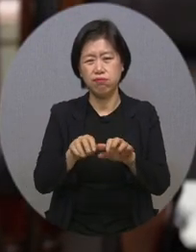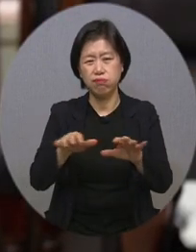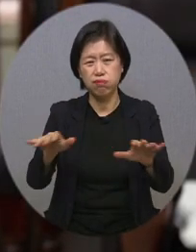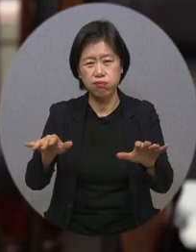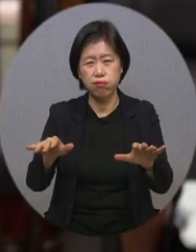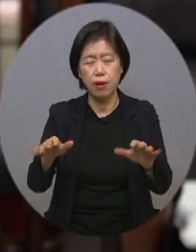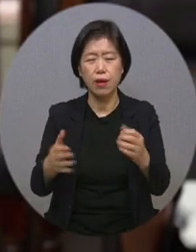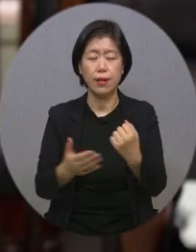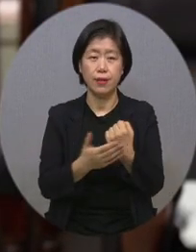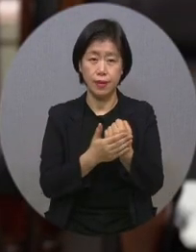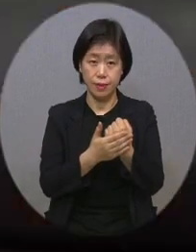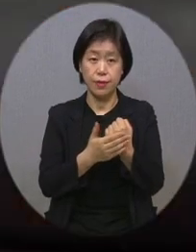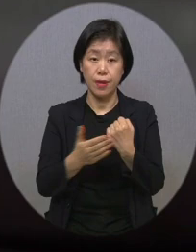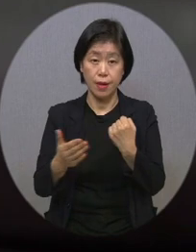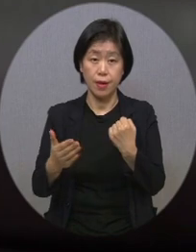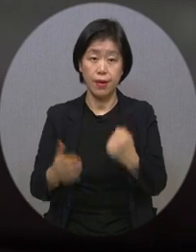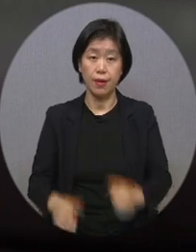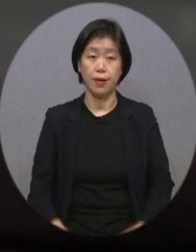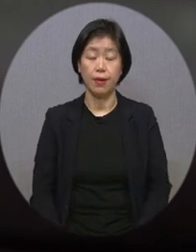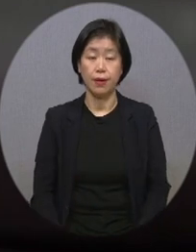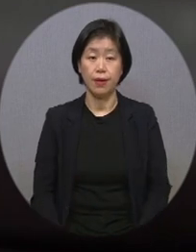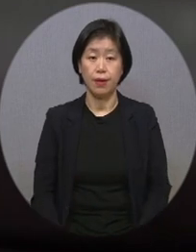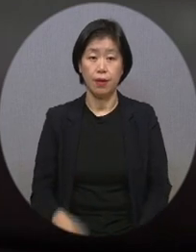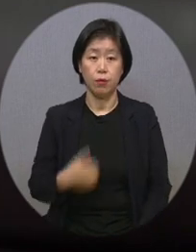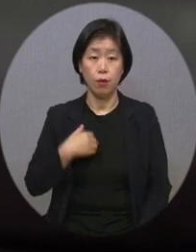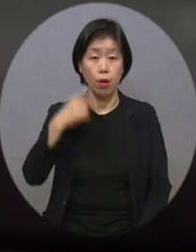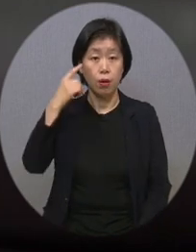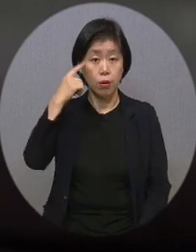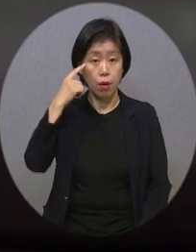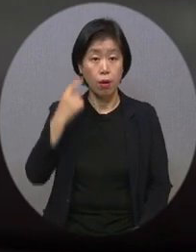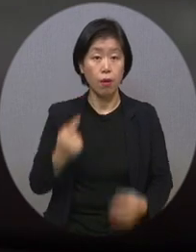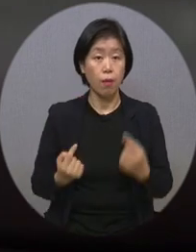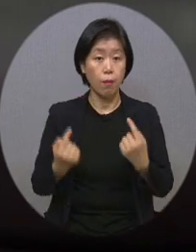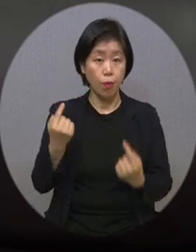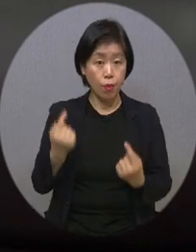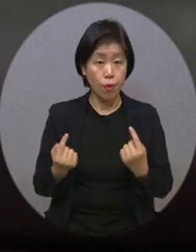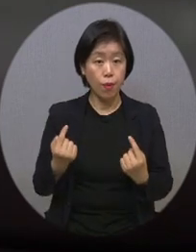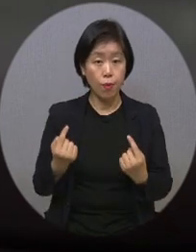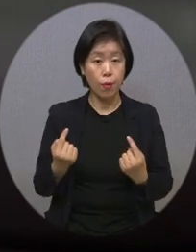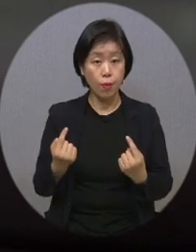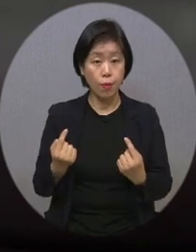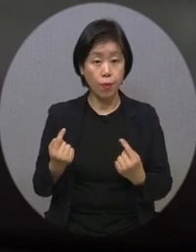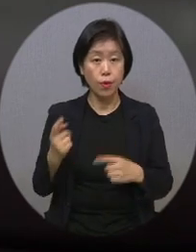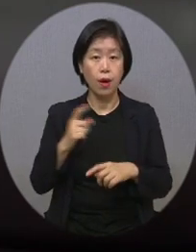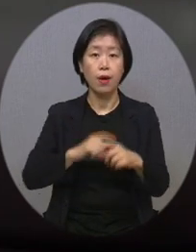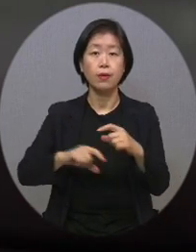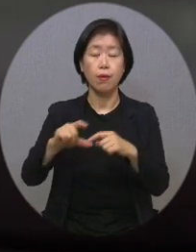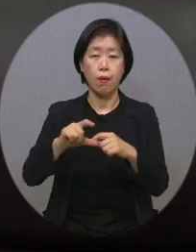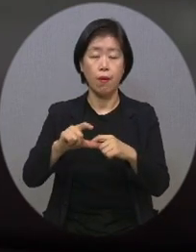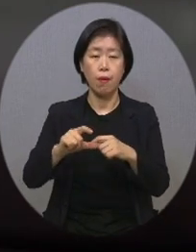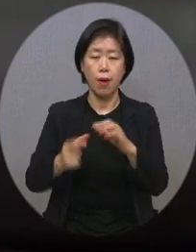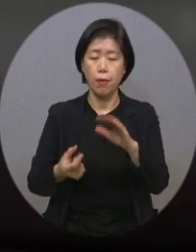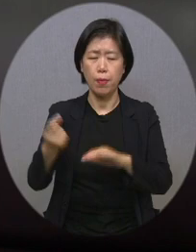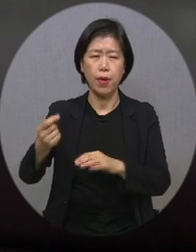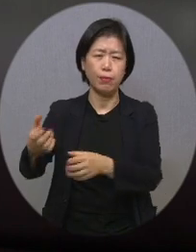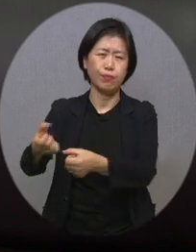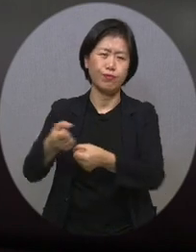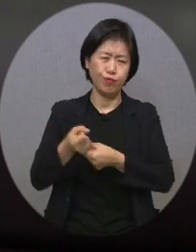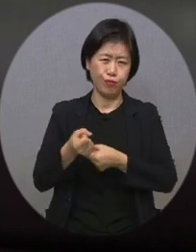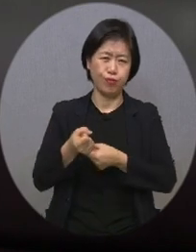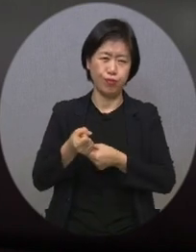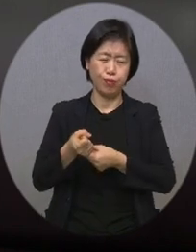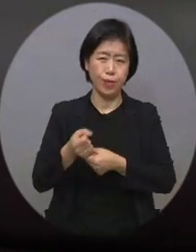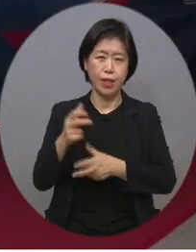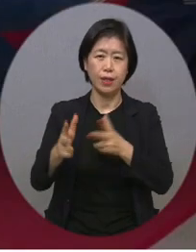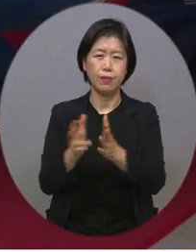맞물려 떨어져가지고 네, 네. 제가 예상했던 것보다 추진 속도가 거의 배 이상 빨리 지금 추진되고